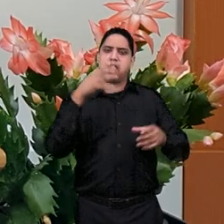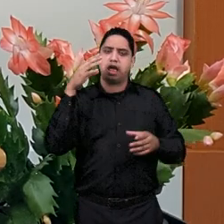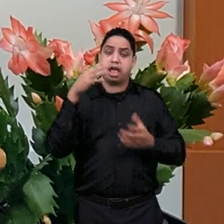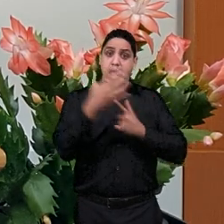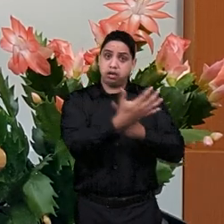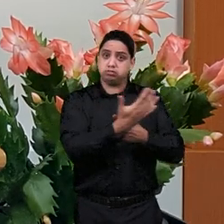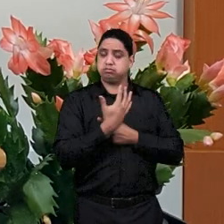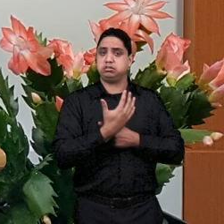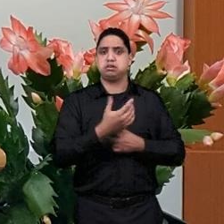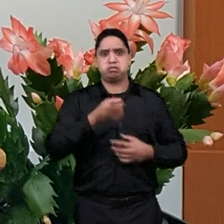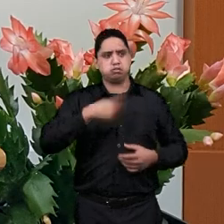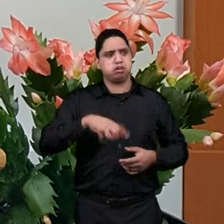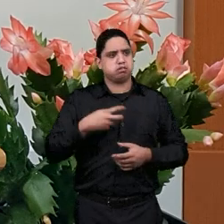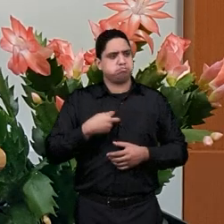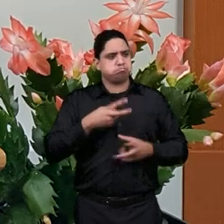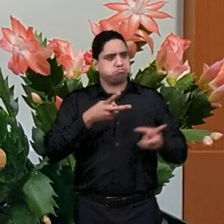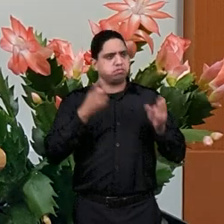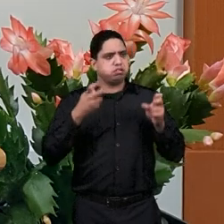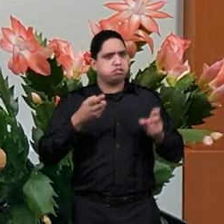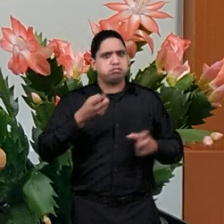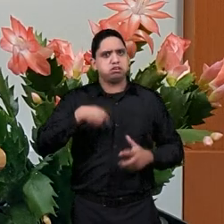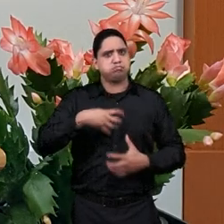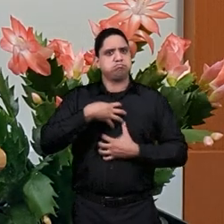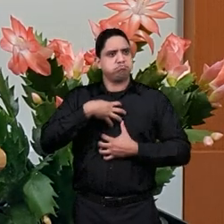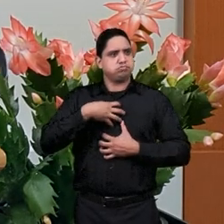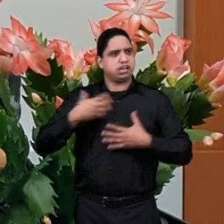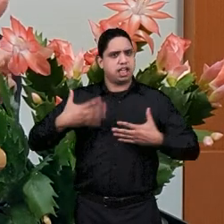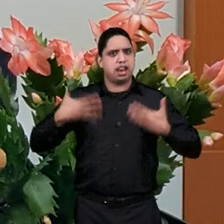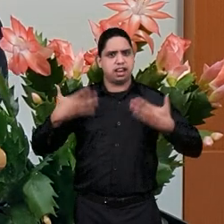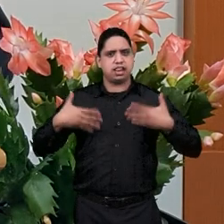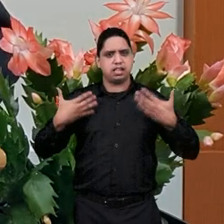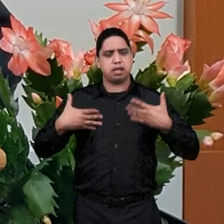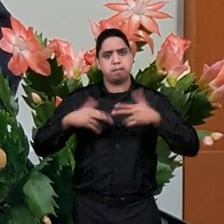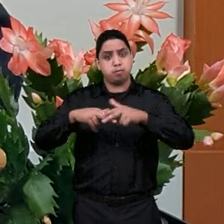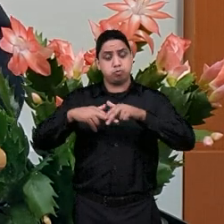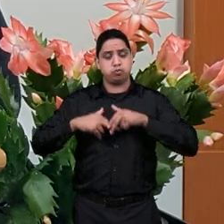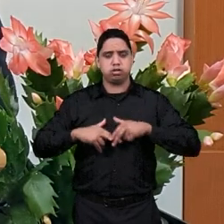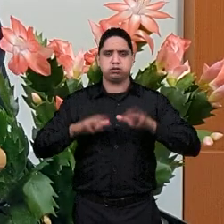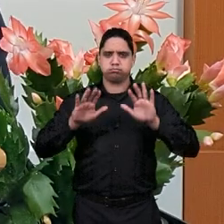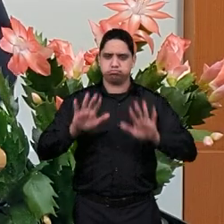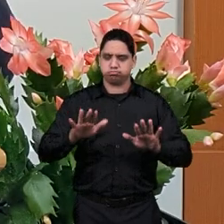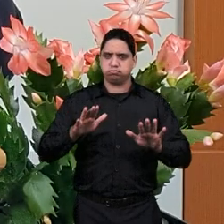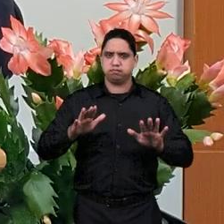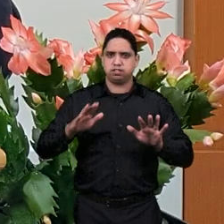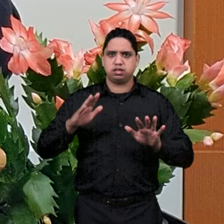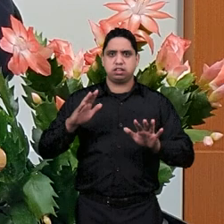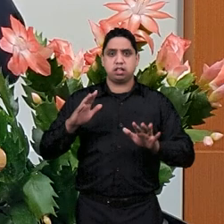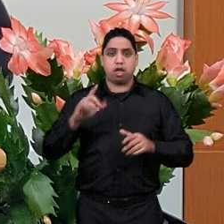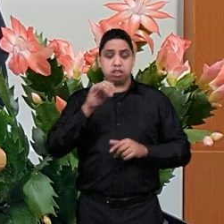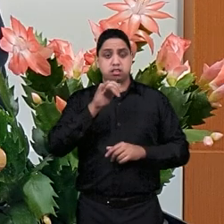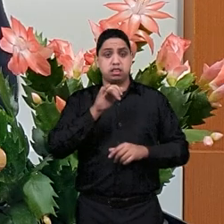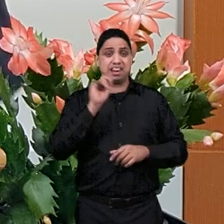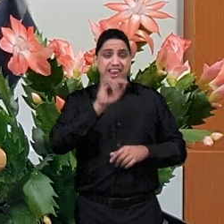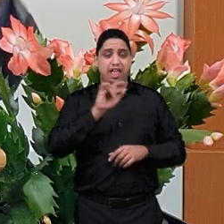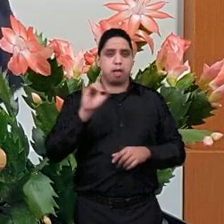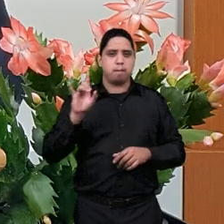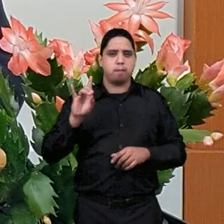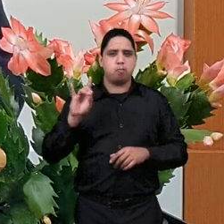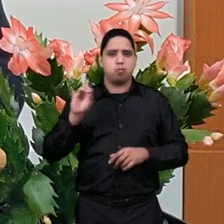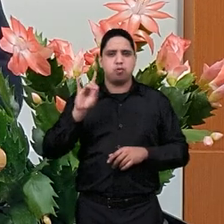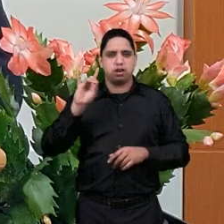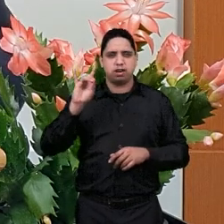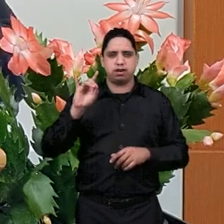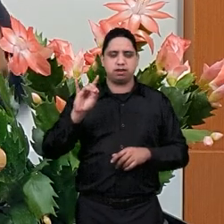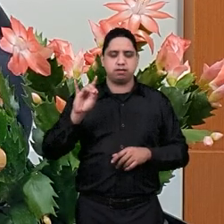encouragement. Nous n'allons pas nous préoccuper ici. Il y a en Bolivie 35 participations, Portugal